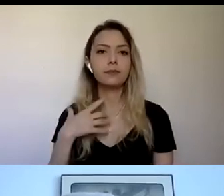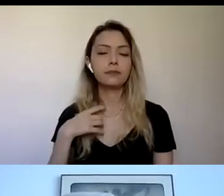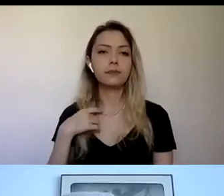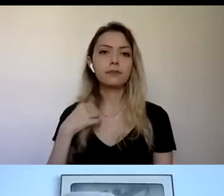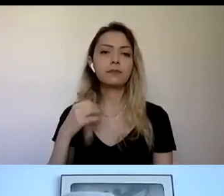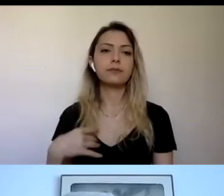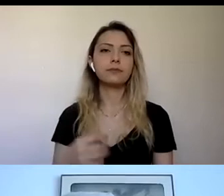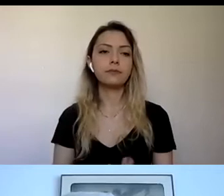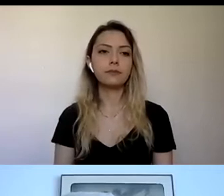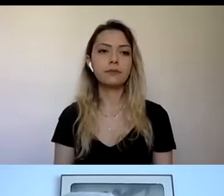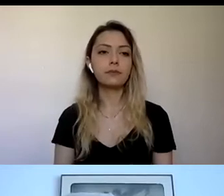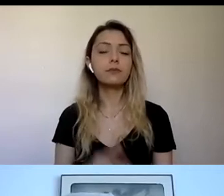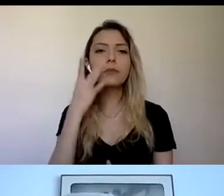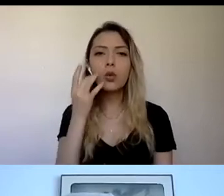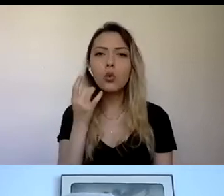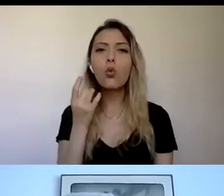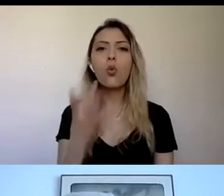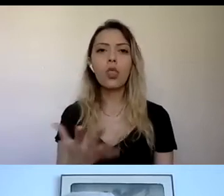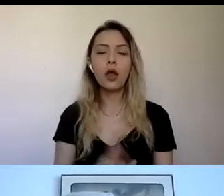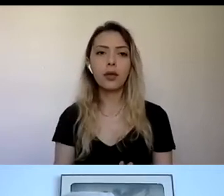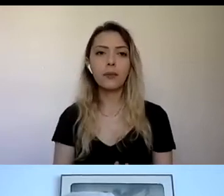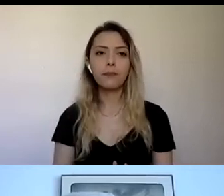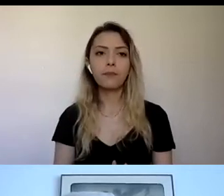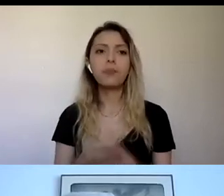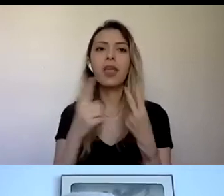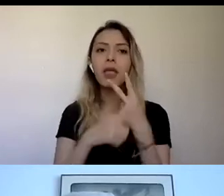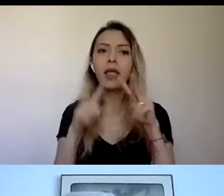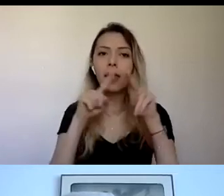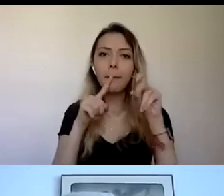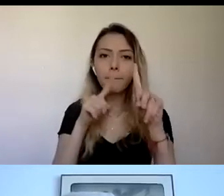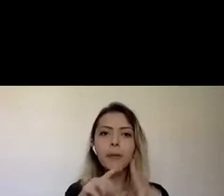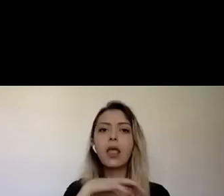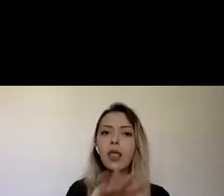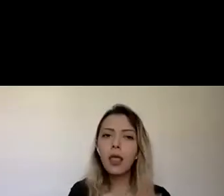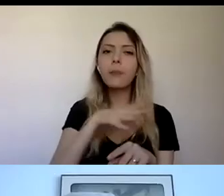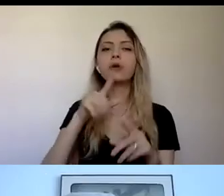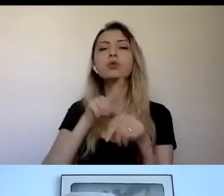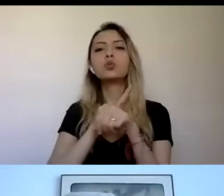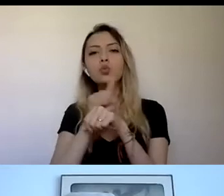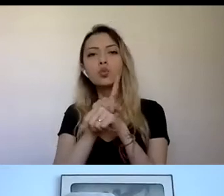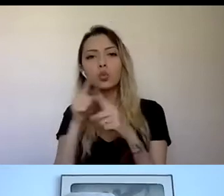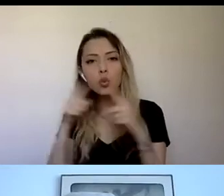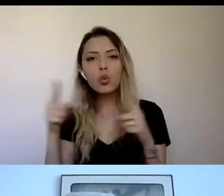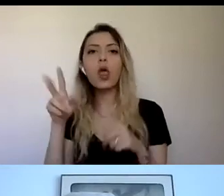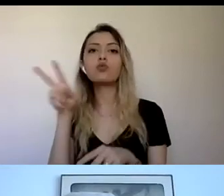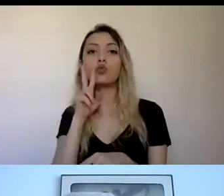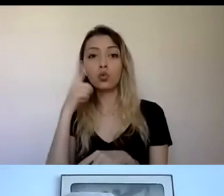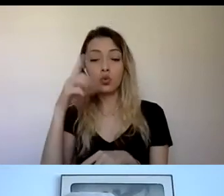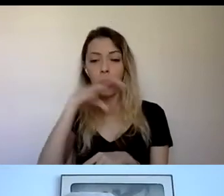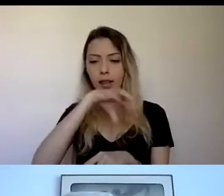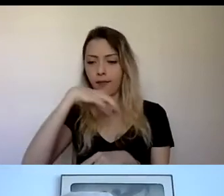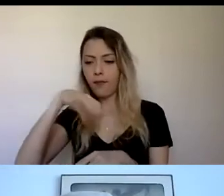Bu göstergelerin yapı, süreç, sonuç diye sınıflandırılması aslında insan hakları